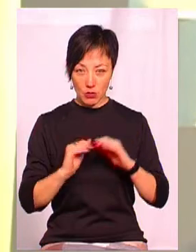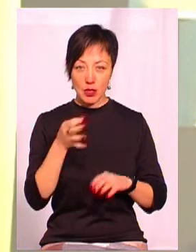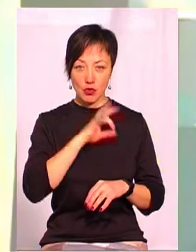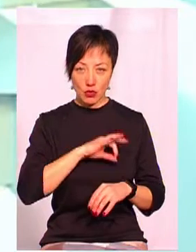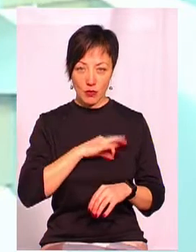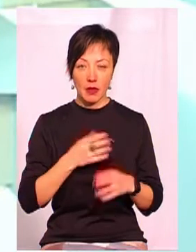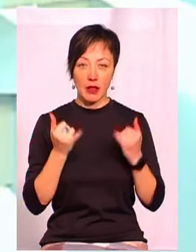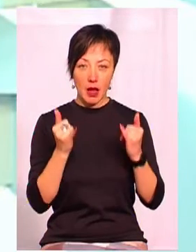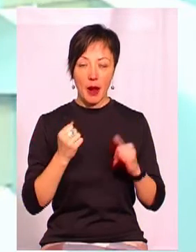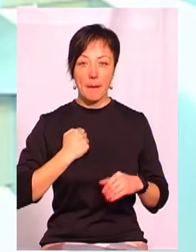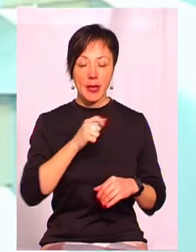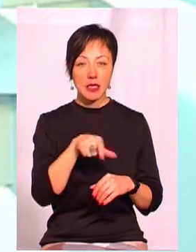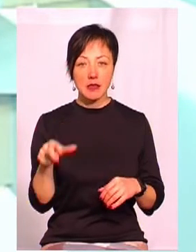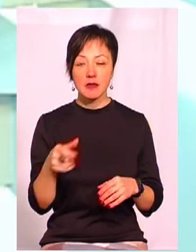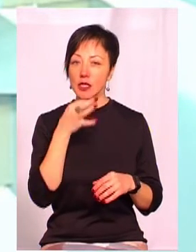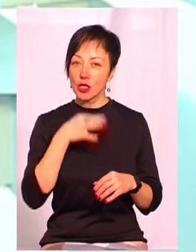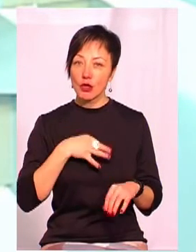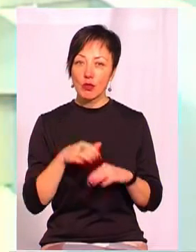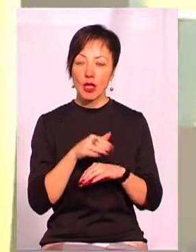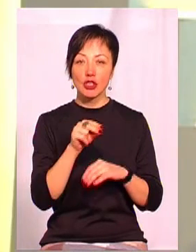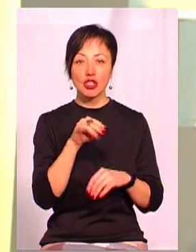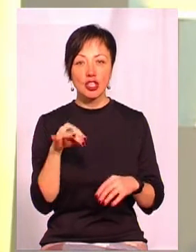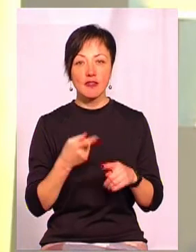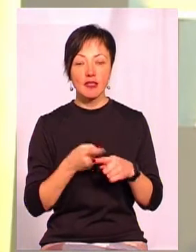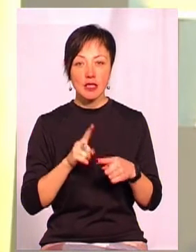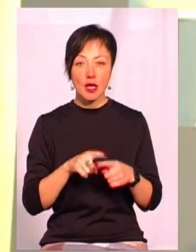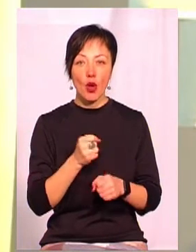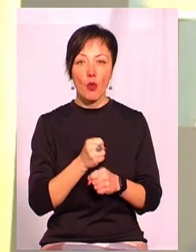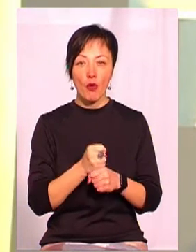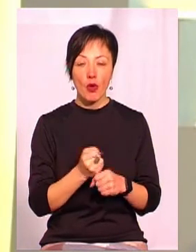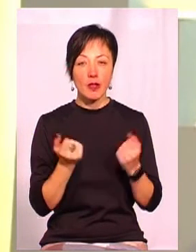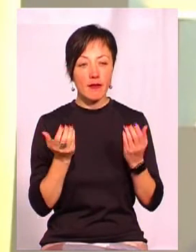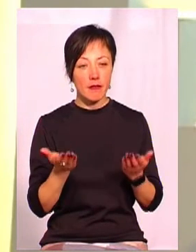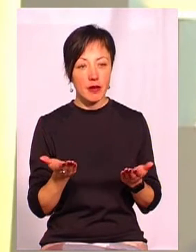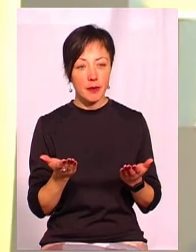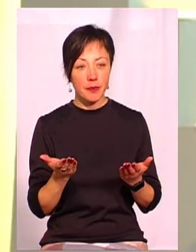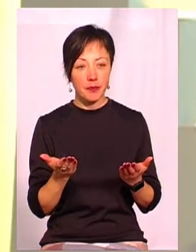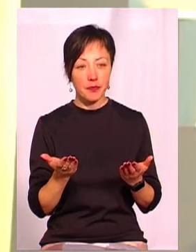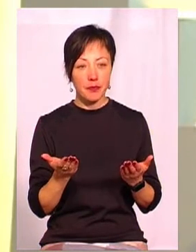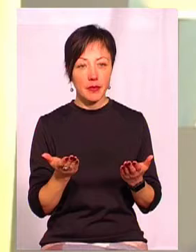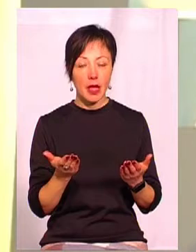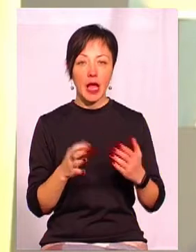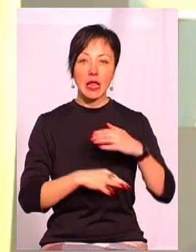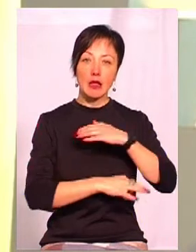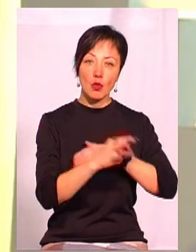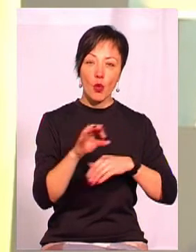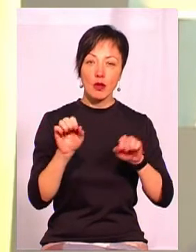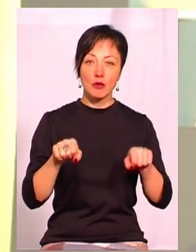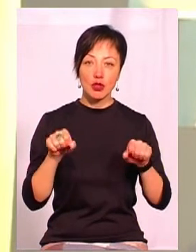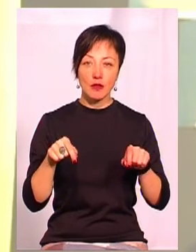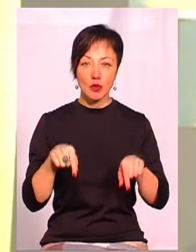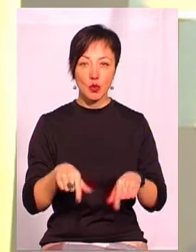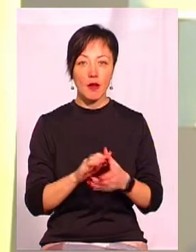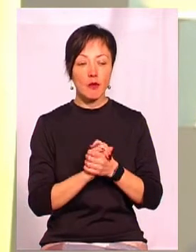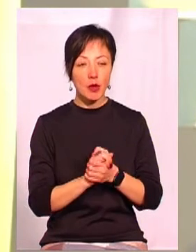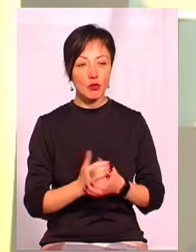застосовуєте, так, для бійців? Так. А скажіть, будь ласка, чи у цій роботі ви, ну і на Сході, можливо, уже тут